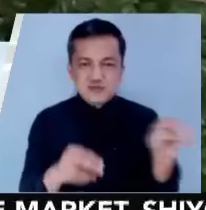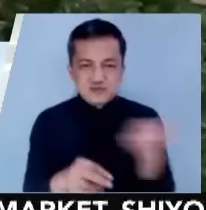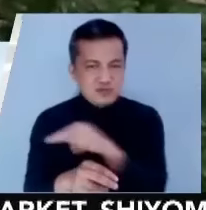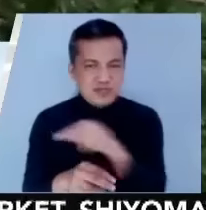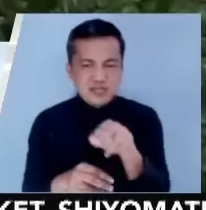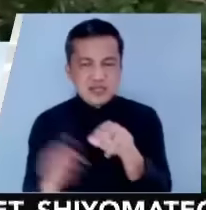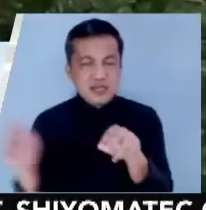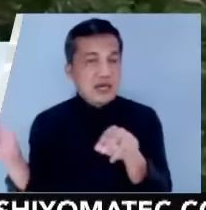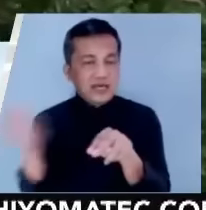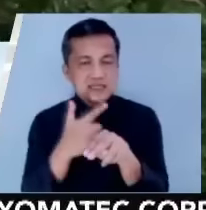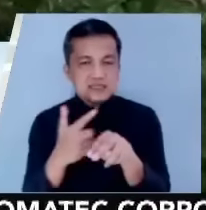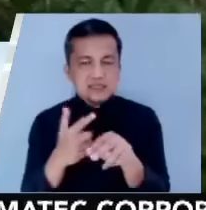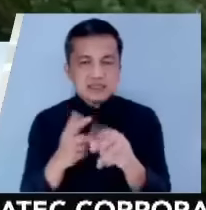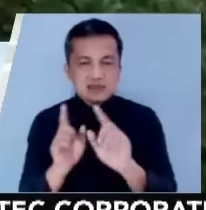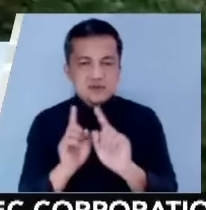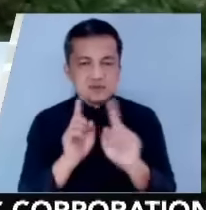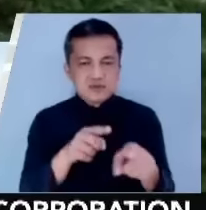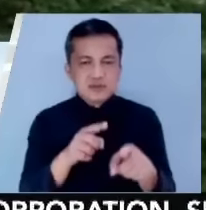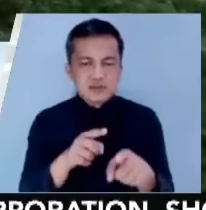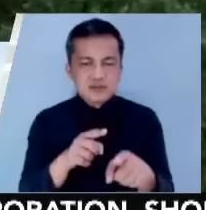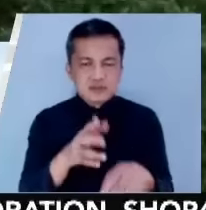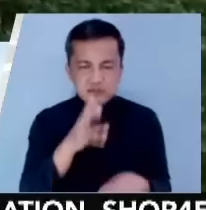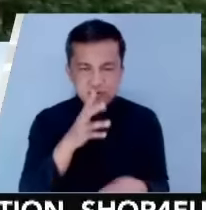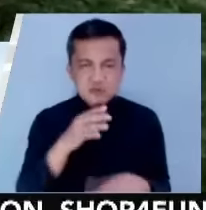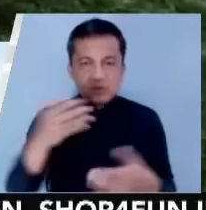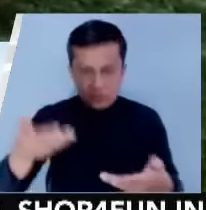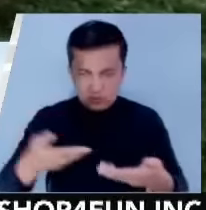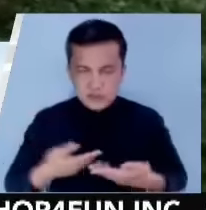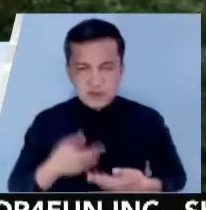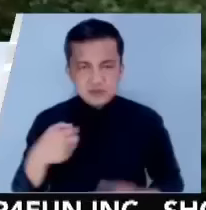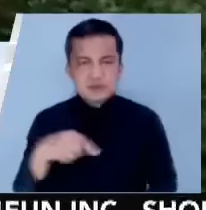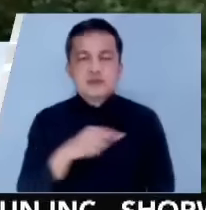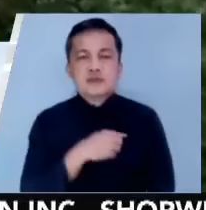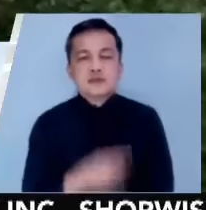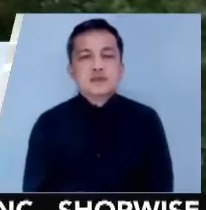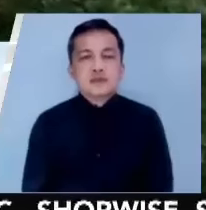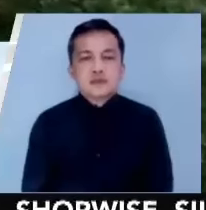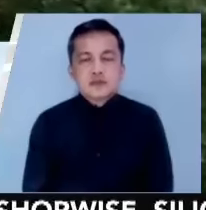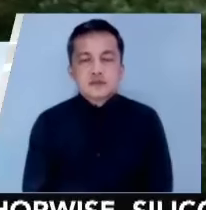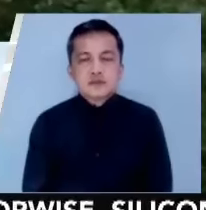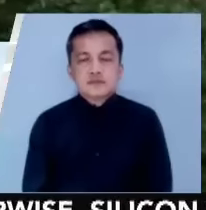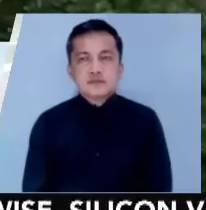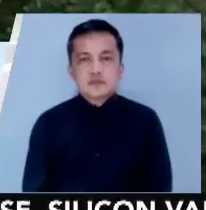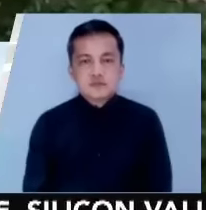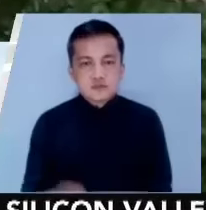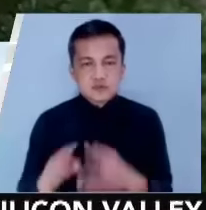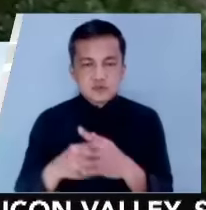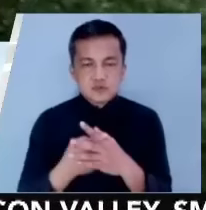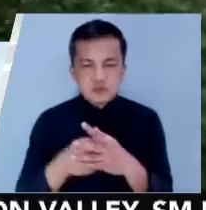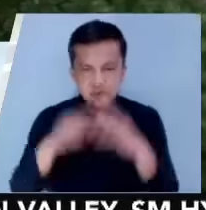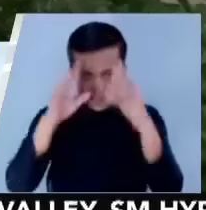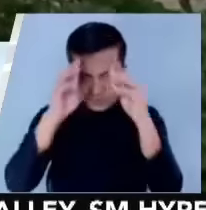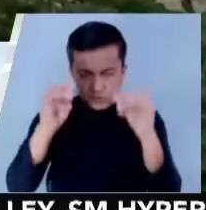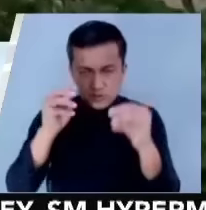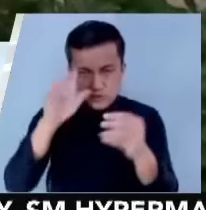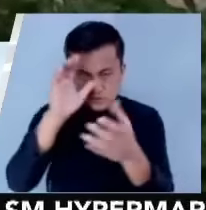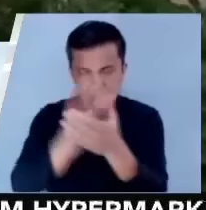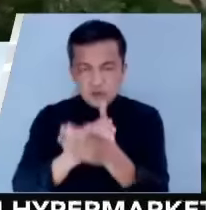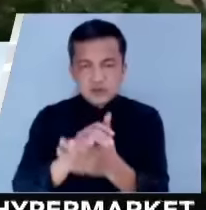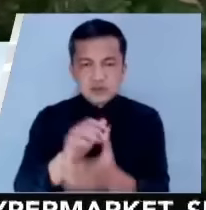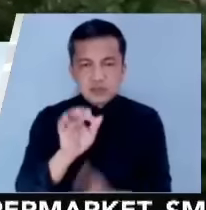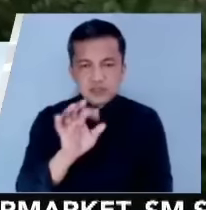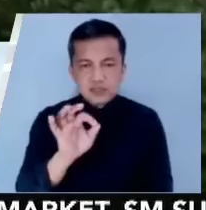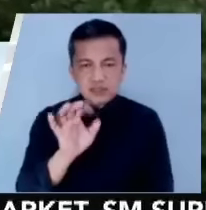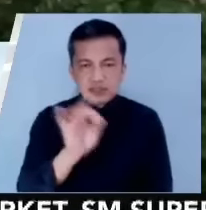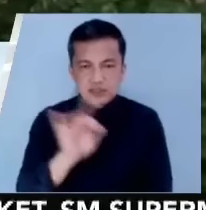na pumupunta para kay ina ay welcome dito sa amin. Mula nung naging mayor yung asawa ko 1988, ganito